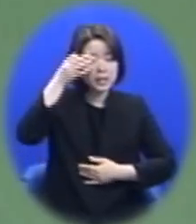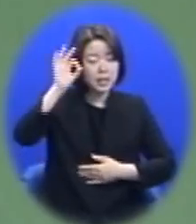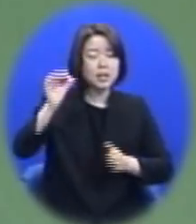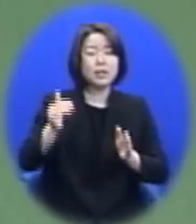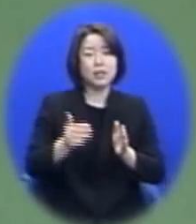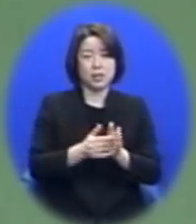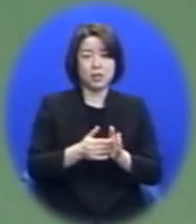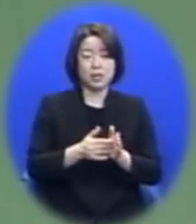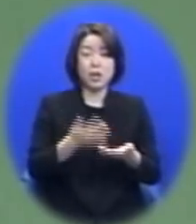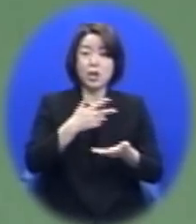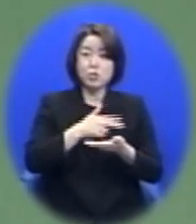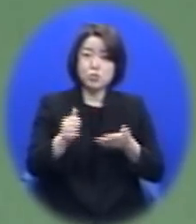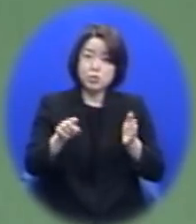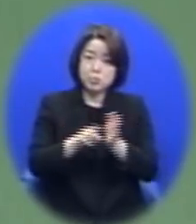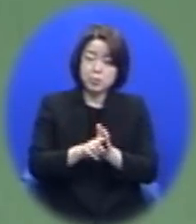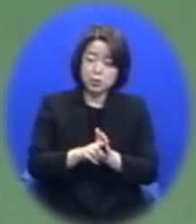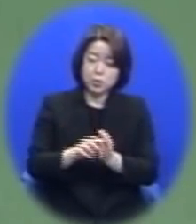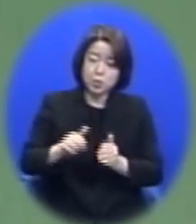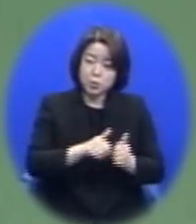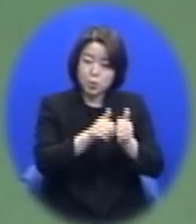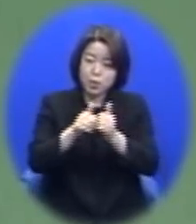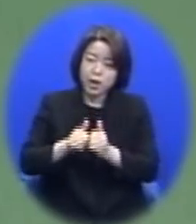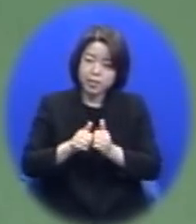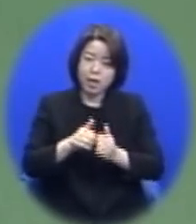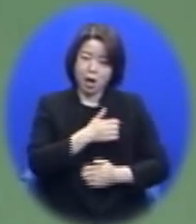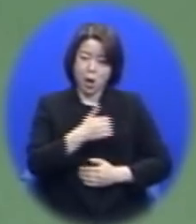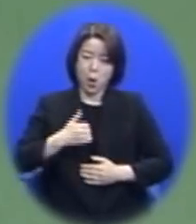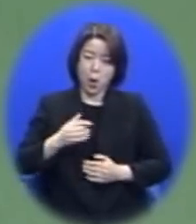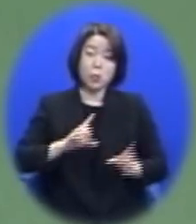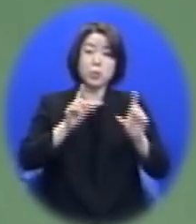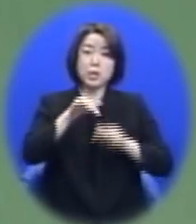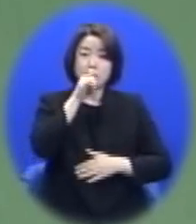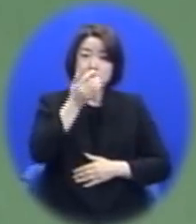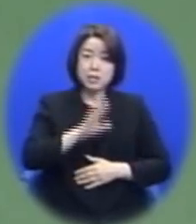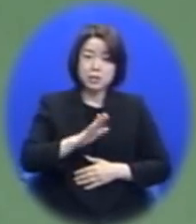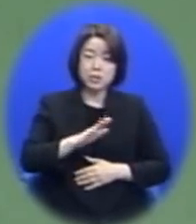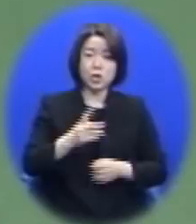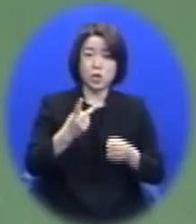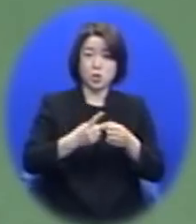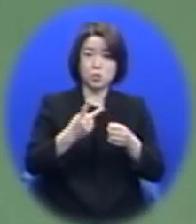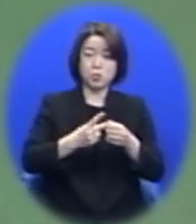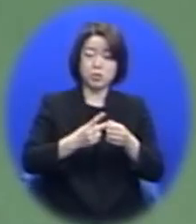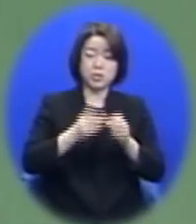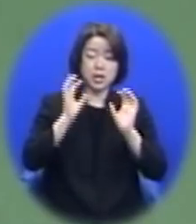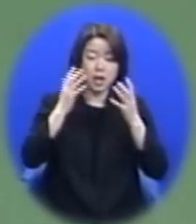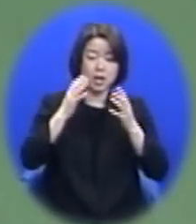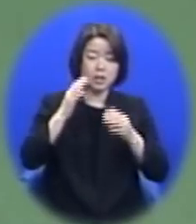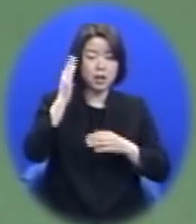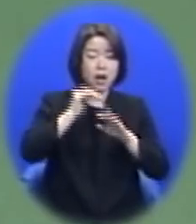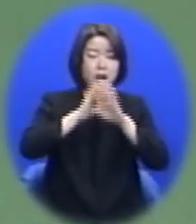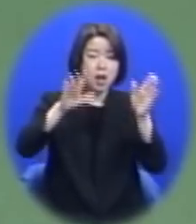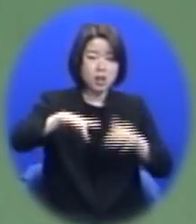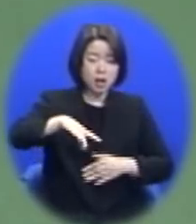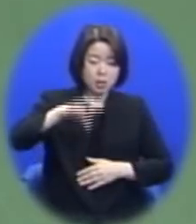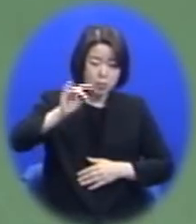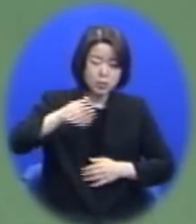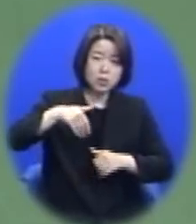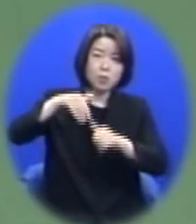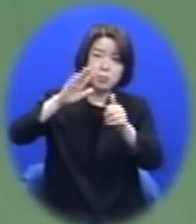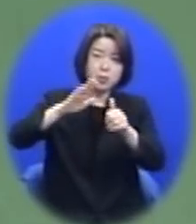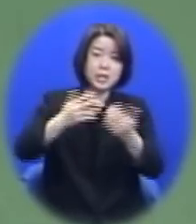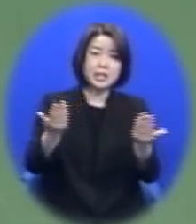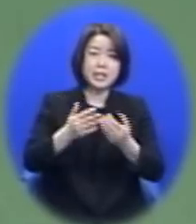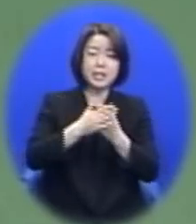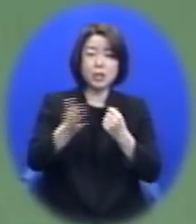되었습니다. 주님을 믿고 동행한다고 자부하며 살았지만 둘째 아이를 하늘나라에 먼저 보내는 사건으로